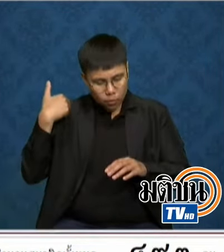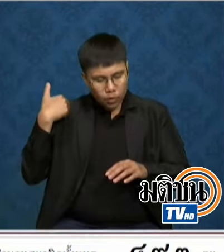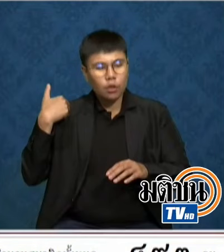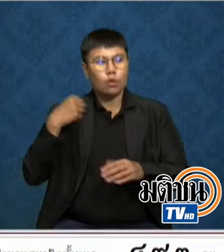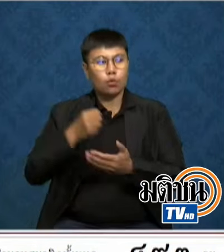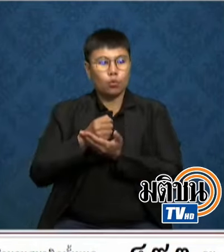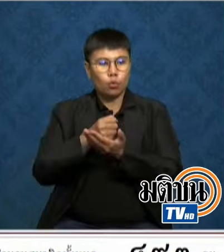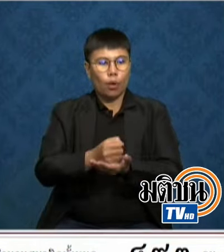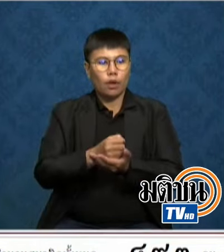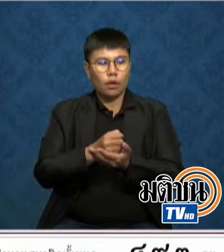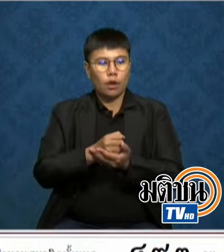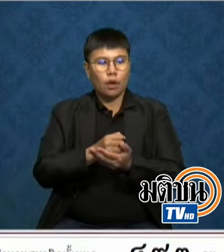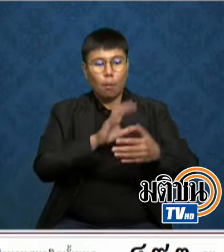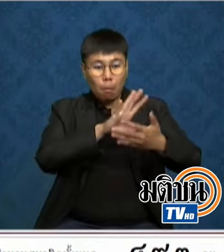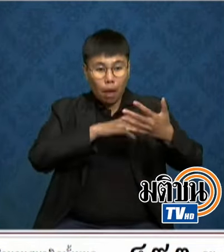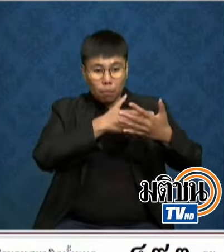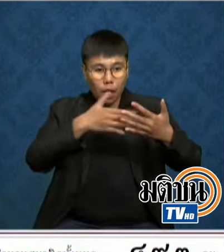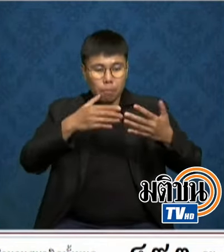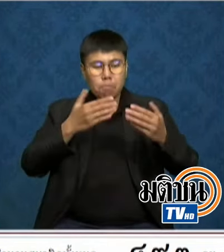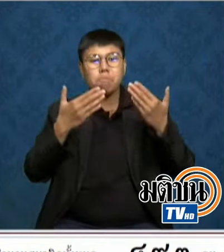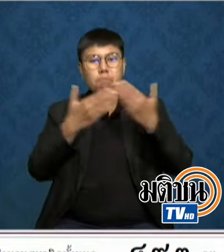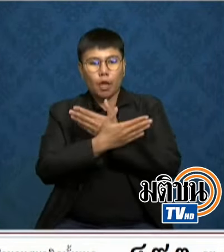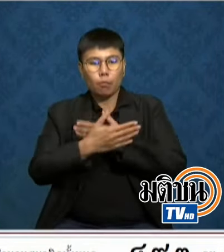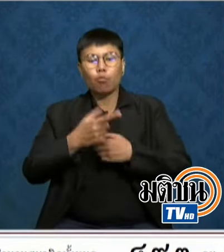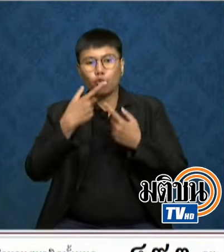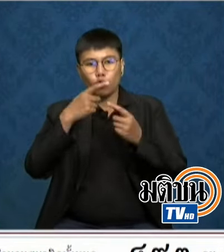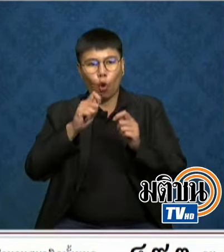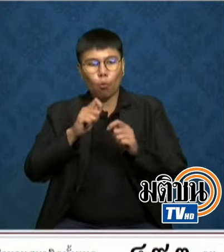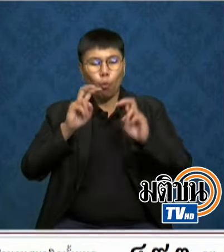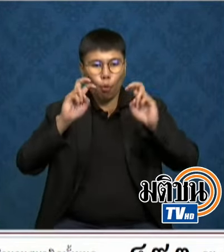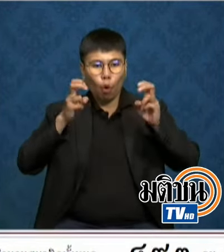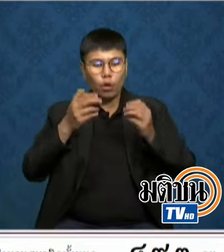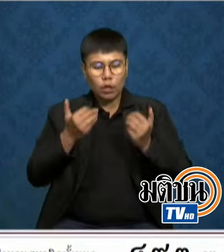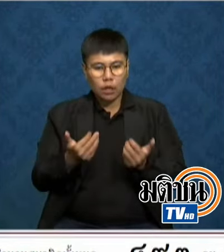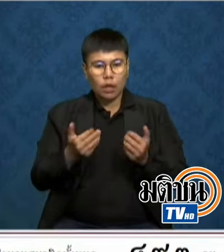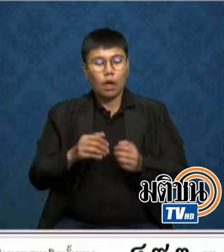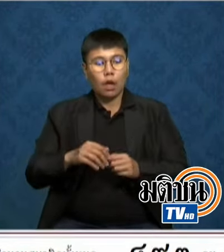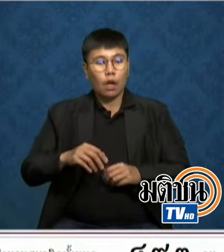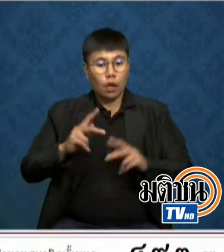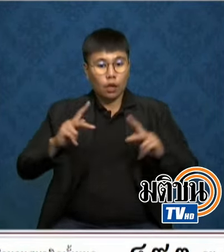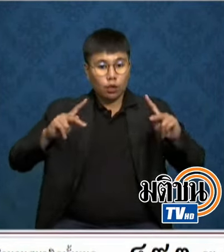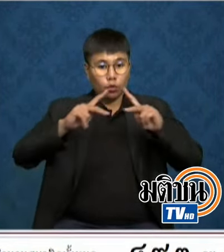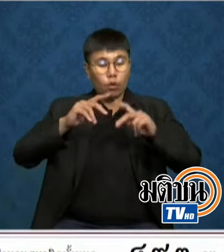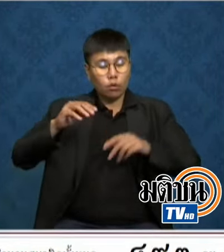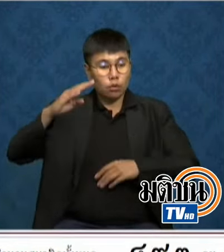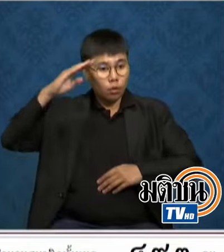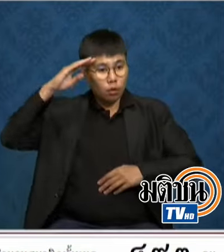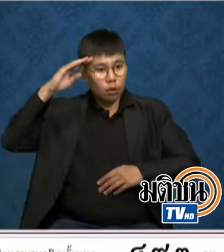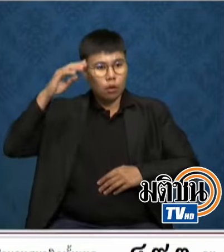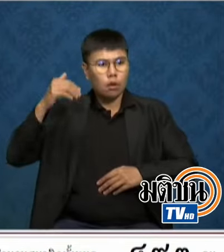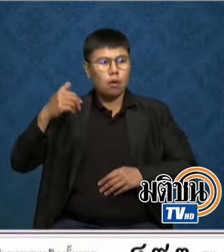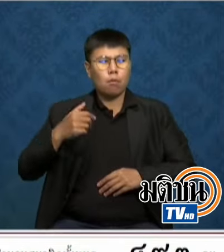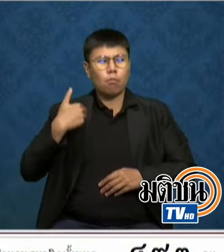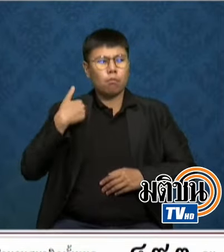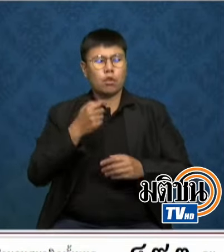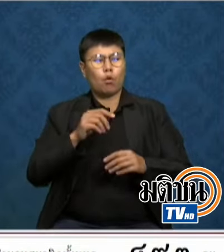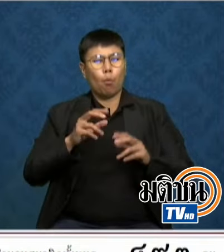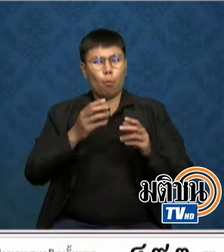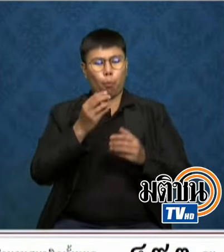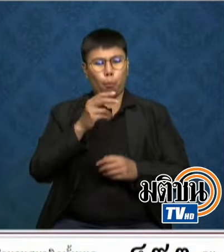ที่จะหลีกเลี่ยงตารางงานเพื่อมาตอบกระทู้ในสภาได้กระทรวงกลาโหมเองก็ไม่ได้มีแค่ท่านภูมิธรรมครับมีรัฐมนตรีช่วยน